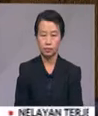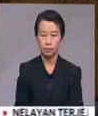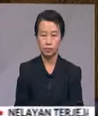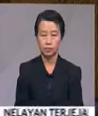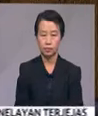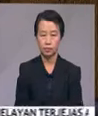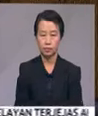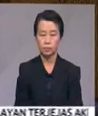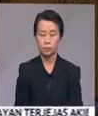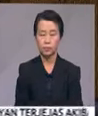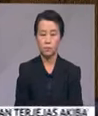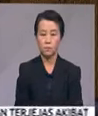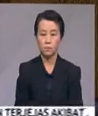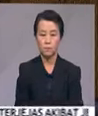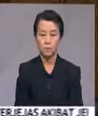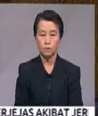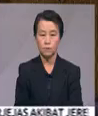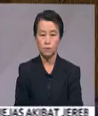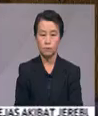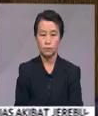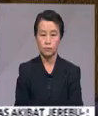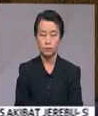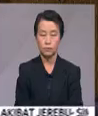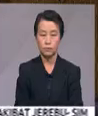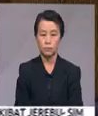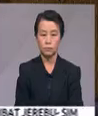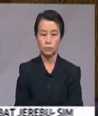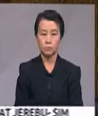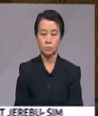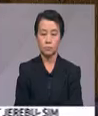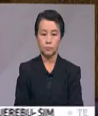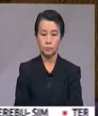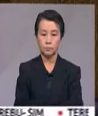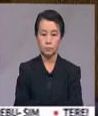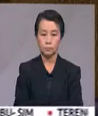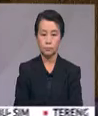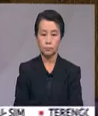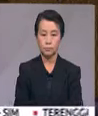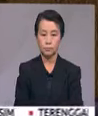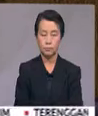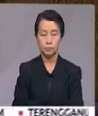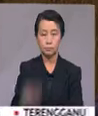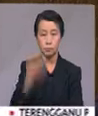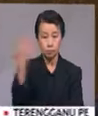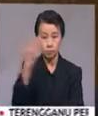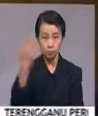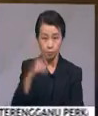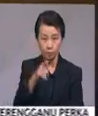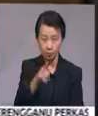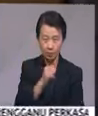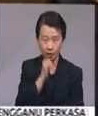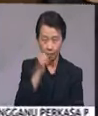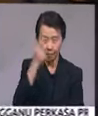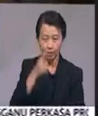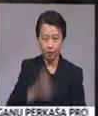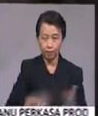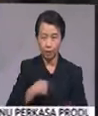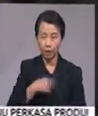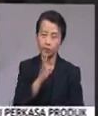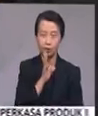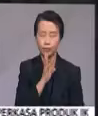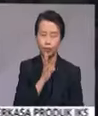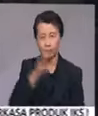ரொம்ப அழகா தமிழ் பேசுறார். அவருடைய ஒரு சந்திப்பை தான் நம்ம கேட்க போறோம். ரசஞ்ச புலம் தோல் தஃபஹாம் ஆபியான் சைது சக்கா சுகுந்தா